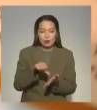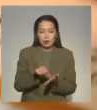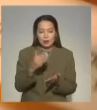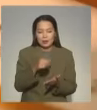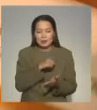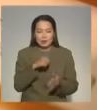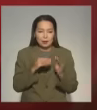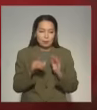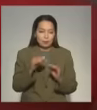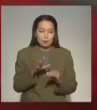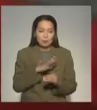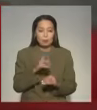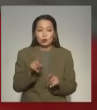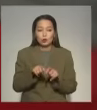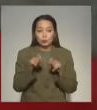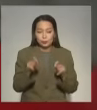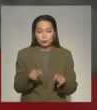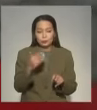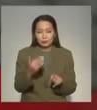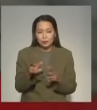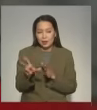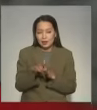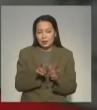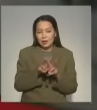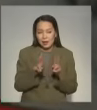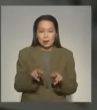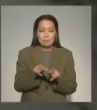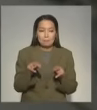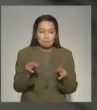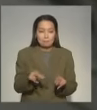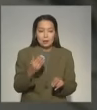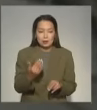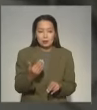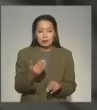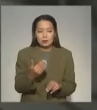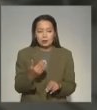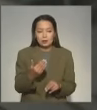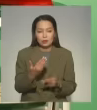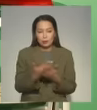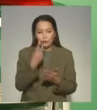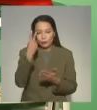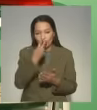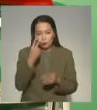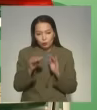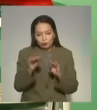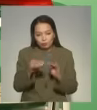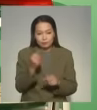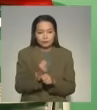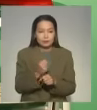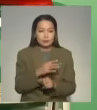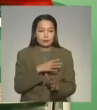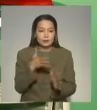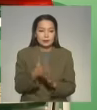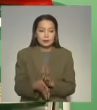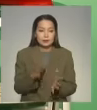атомохода «Курск». Для того, чтобы воссоздать точную копию судна, петропавловцу Юрию Романову понадобилось около 2 лет. Это корпус из